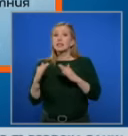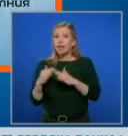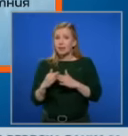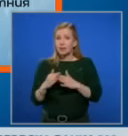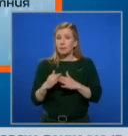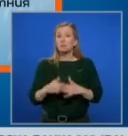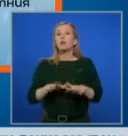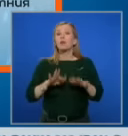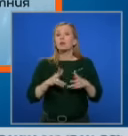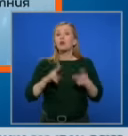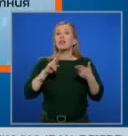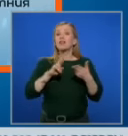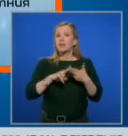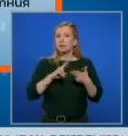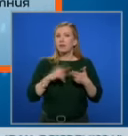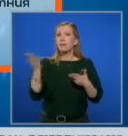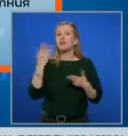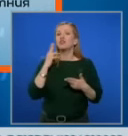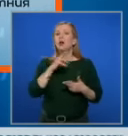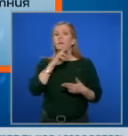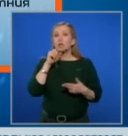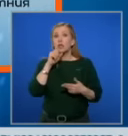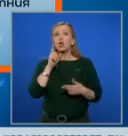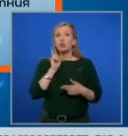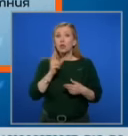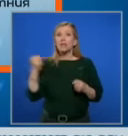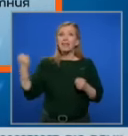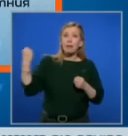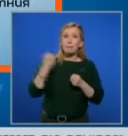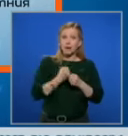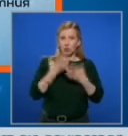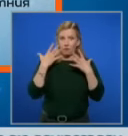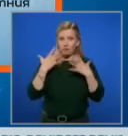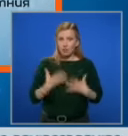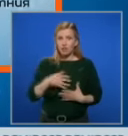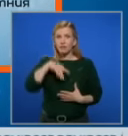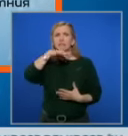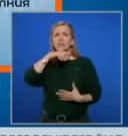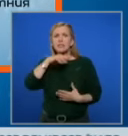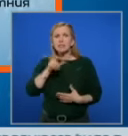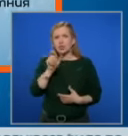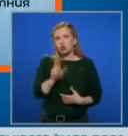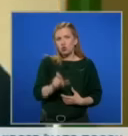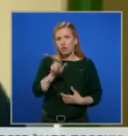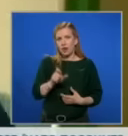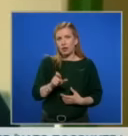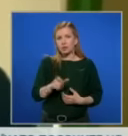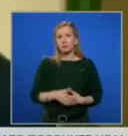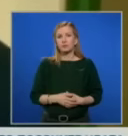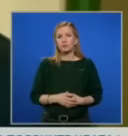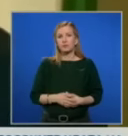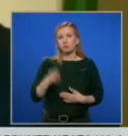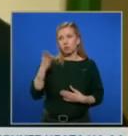Тонев. Според Владимиров, бившия полицай дори нападнал физически възрастен съсед. Думите му потвърждават хора от блока. Човек